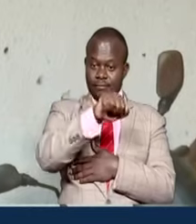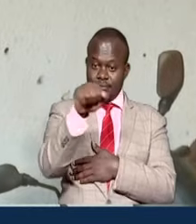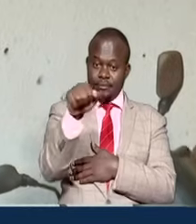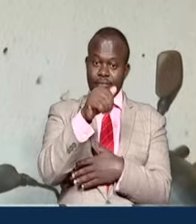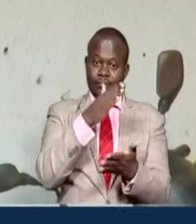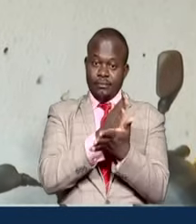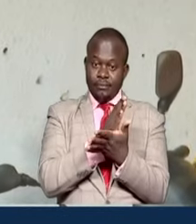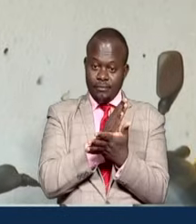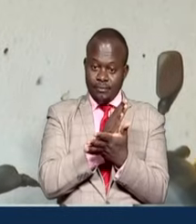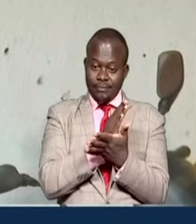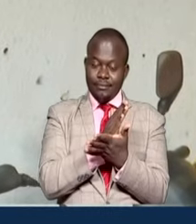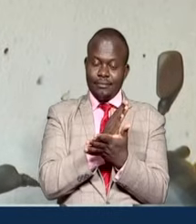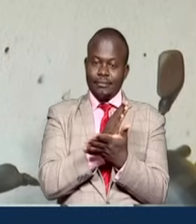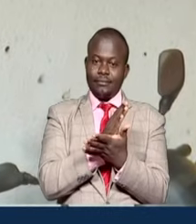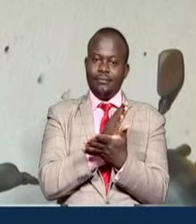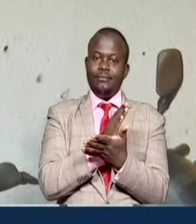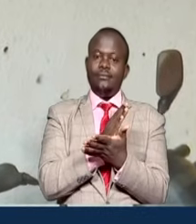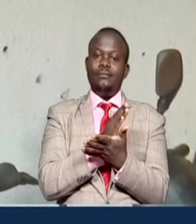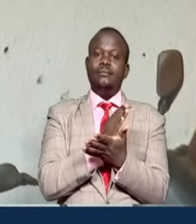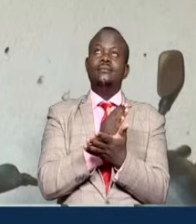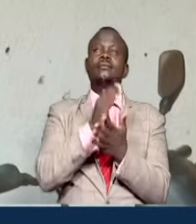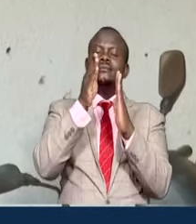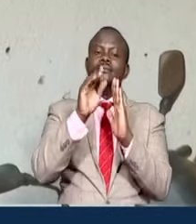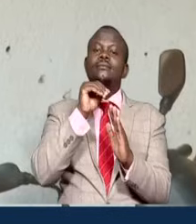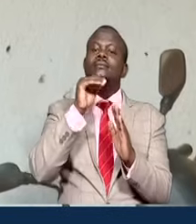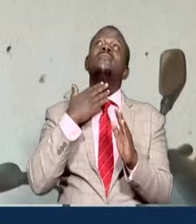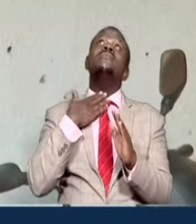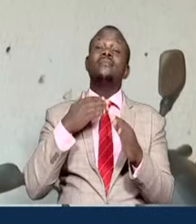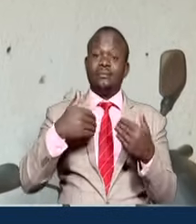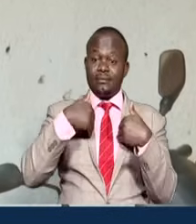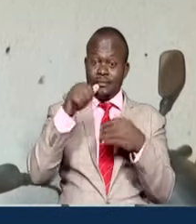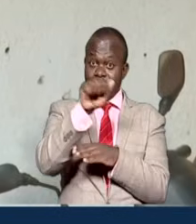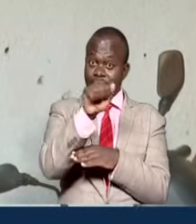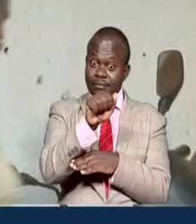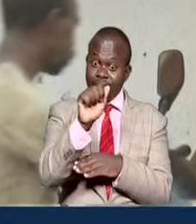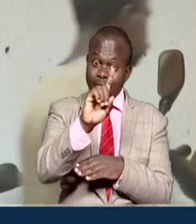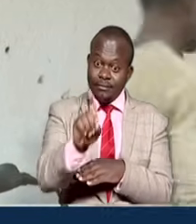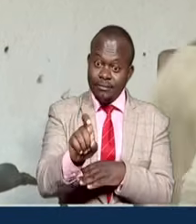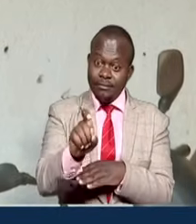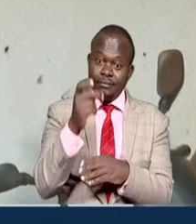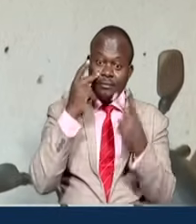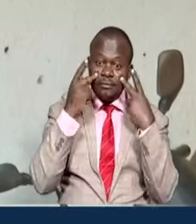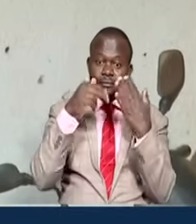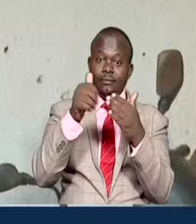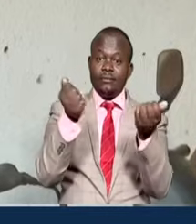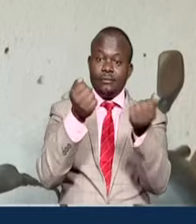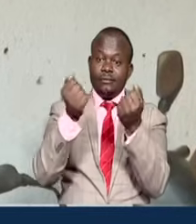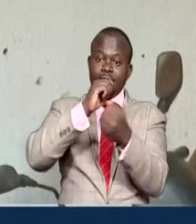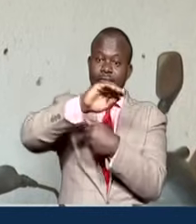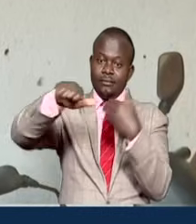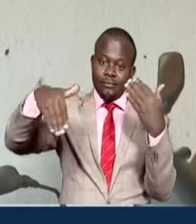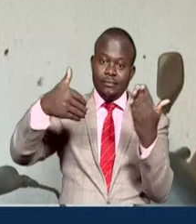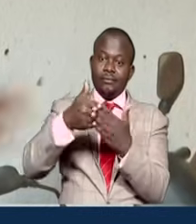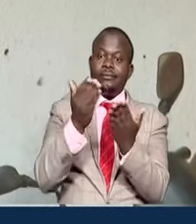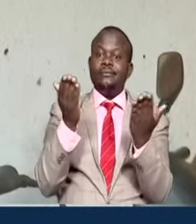byo se? Hari umuntu utifuza kuba yatunga imodoka? Murebe ziriya modoka ziri hano zose,